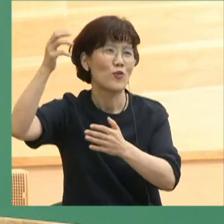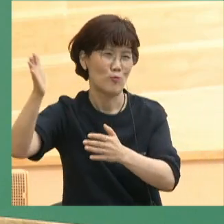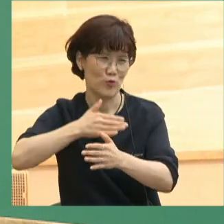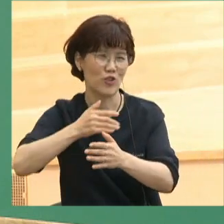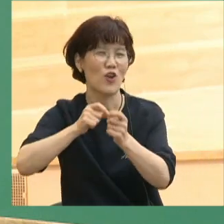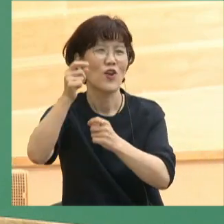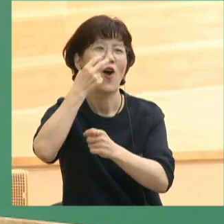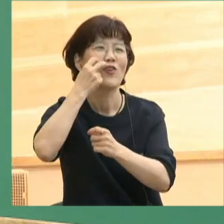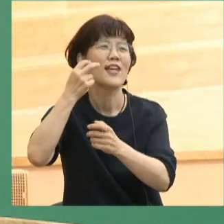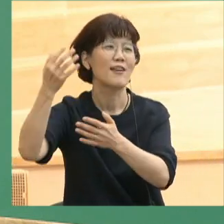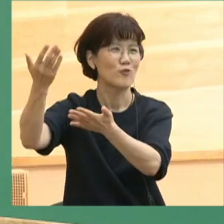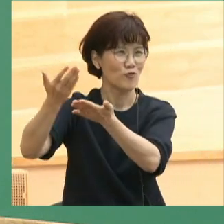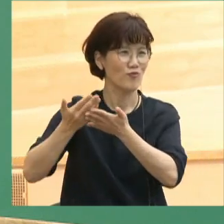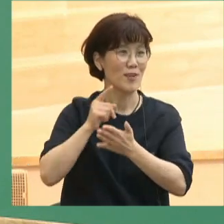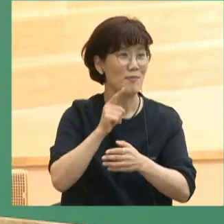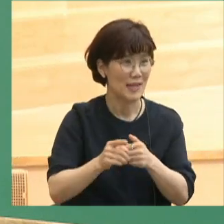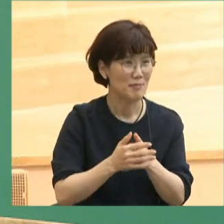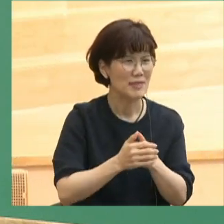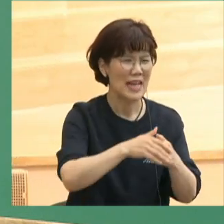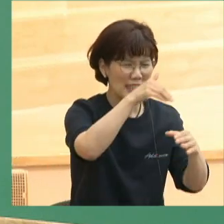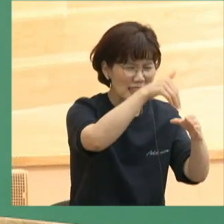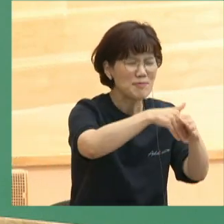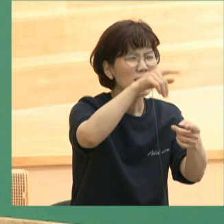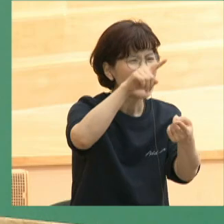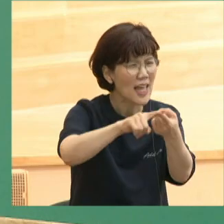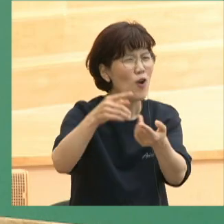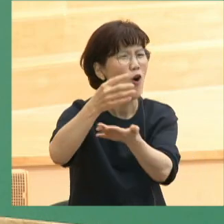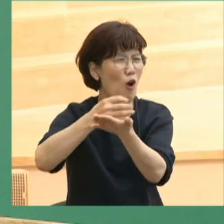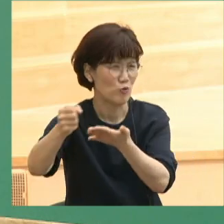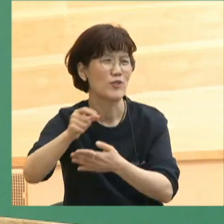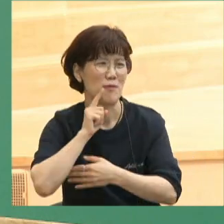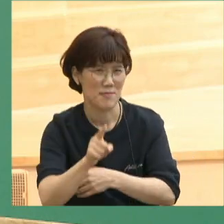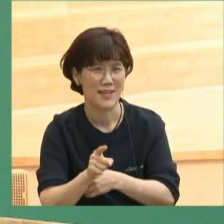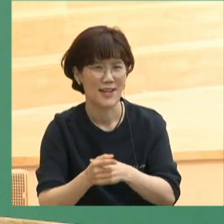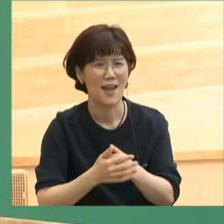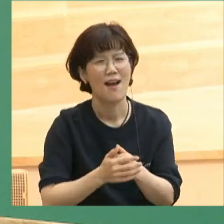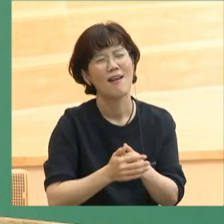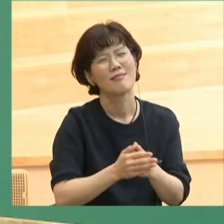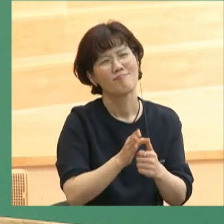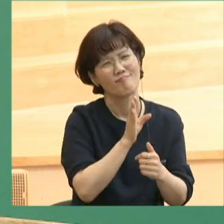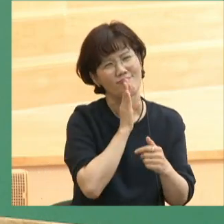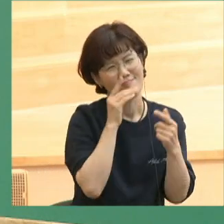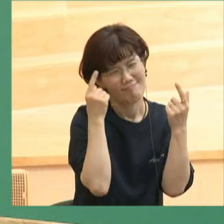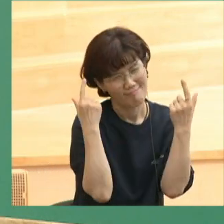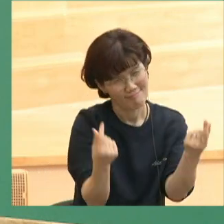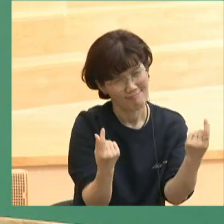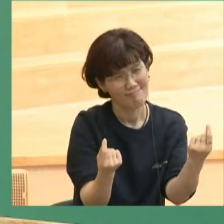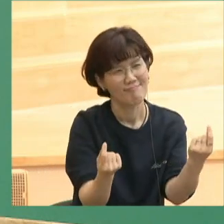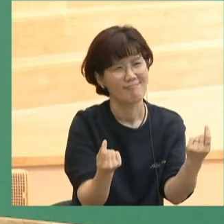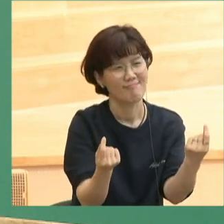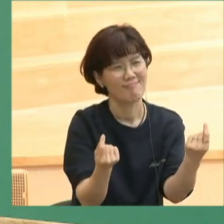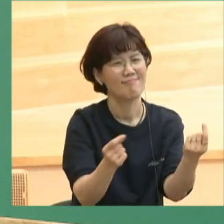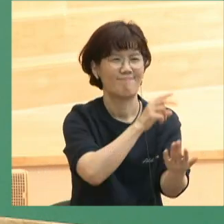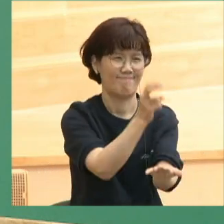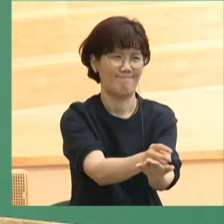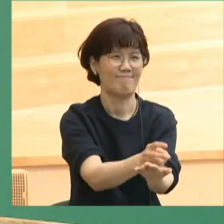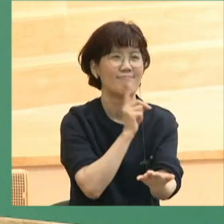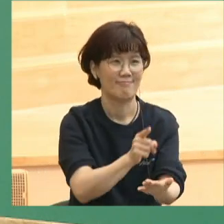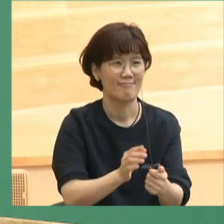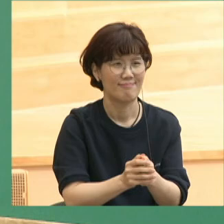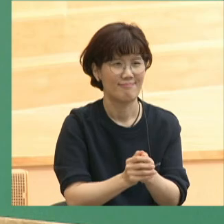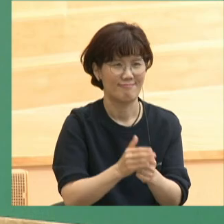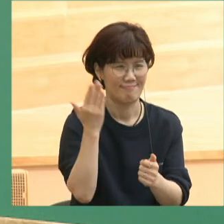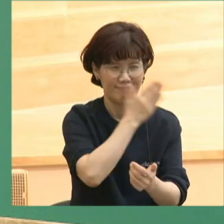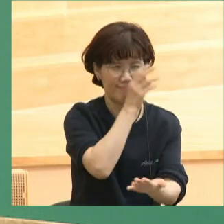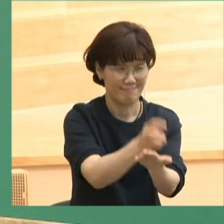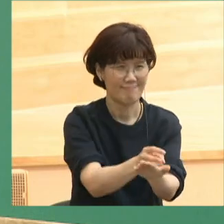거둔다. 심는 대로 거둔다라는 것은 너무나도 당연한 지고지순의 진리예요. 제가 진리라고